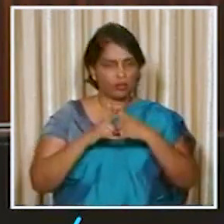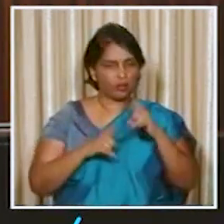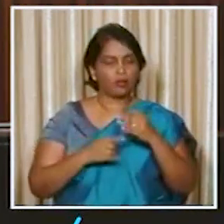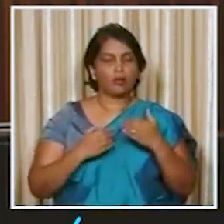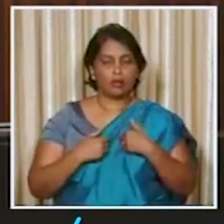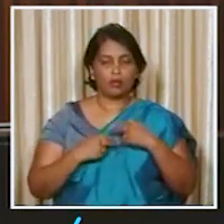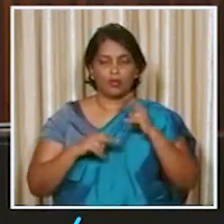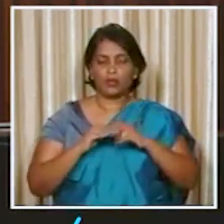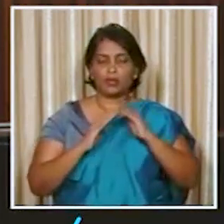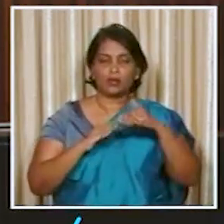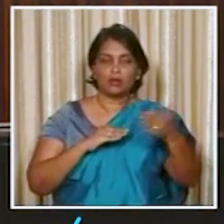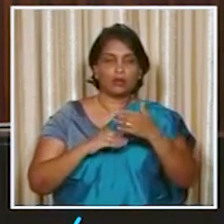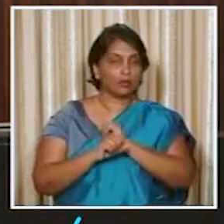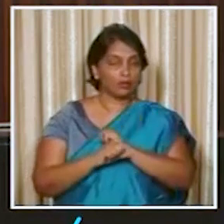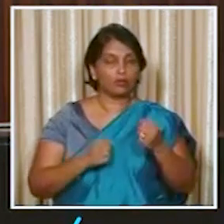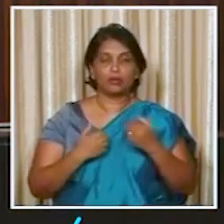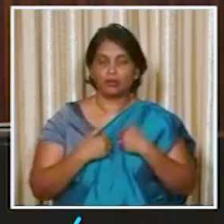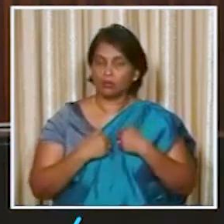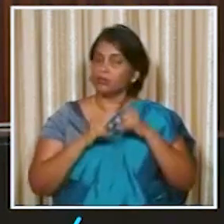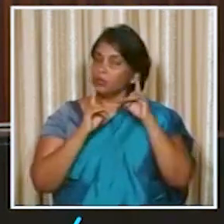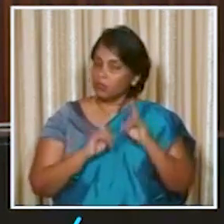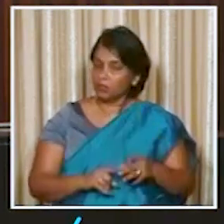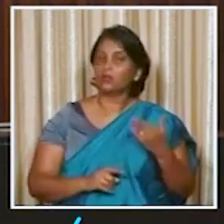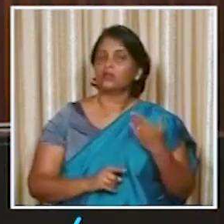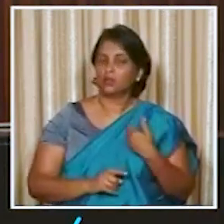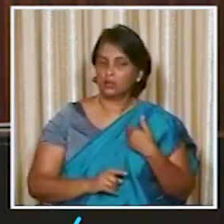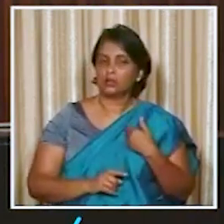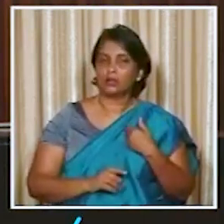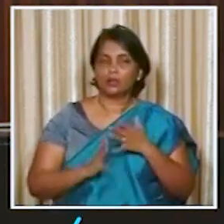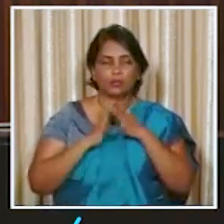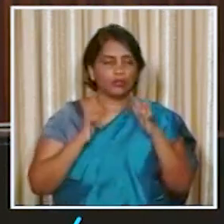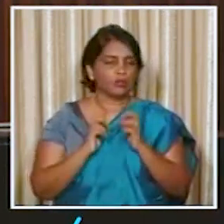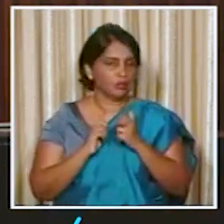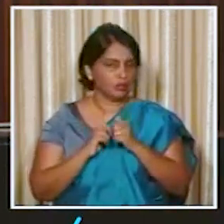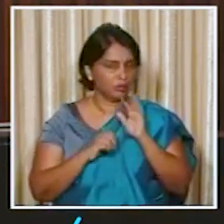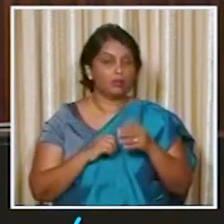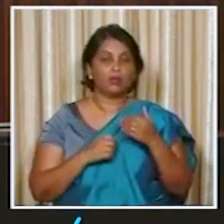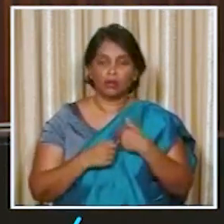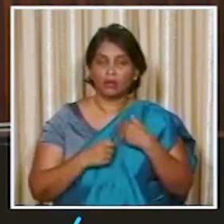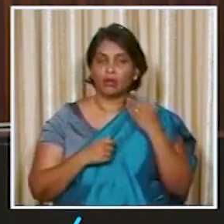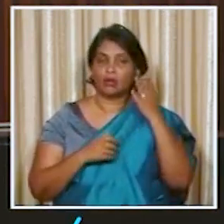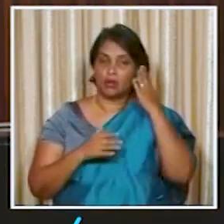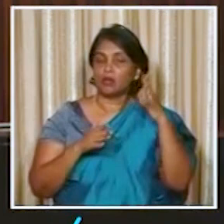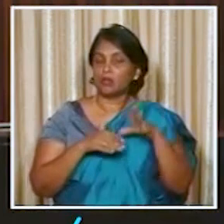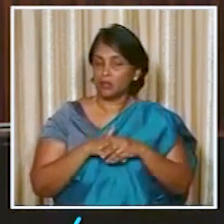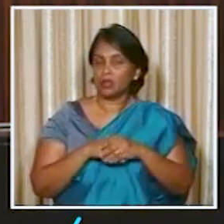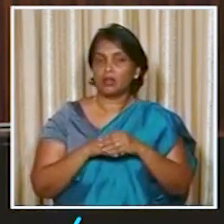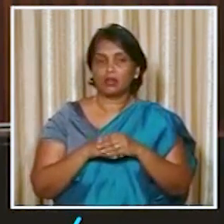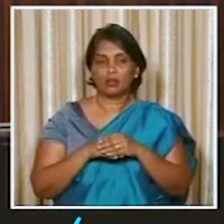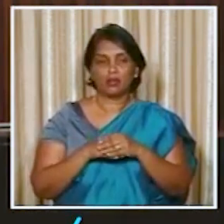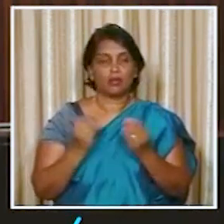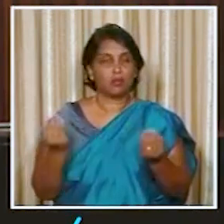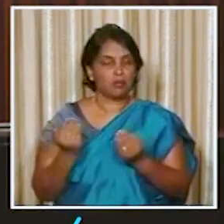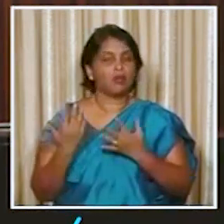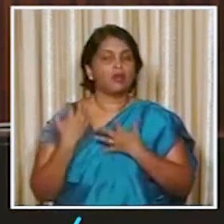අප හිතවත් අසල්වාසීන් නොවන්නට එදා මට දත් අත්වනුවේ අති භයානක ඉරණමකි මා බිරිය සහ